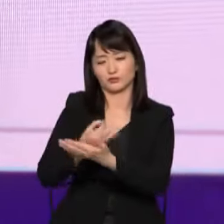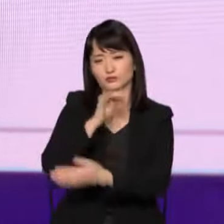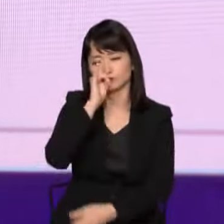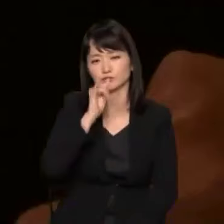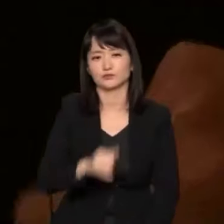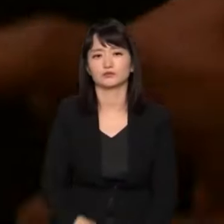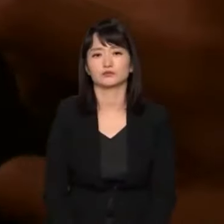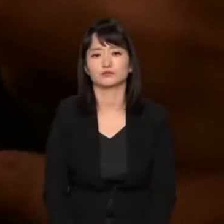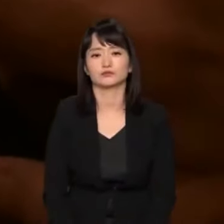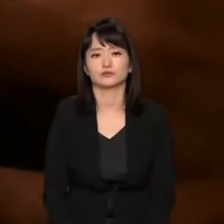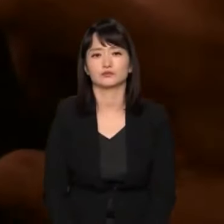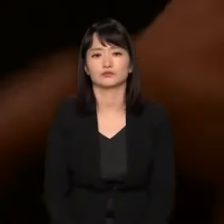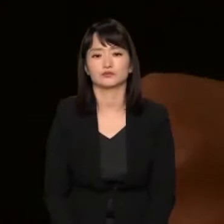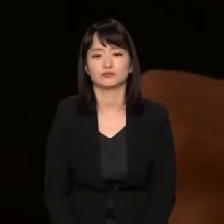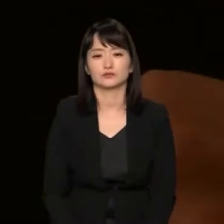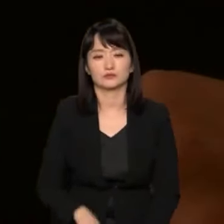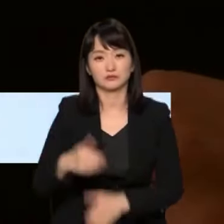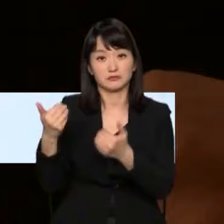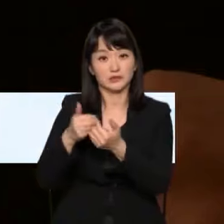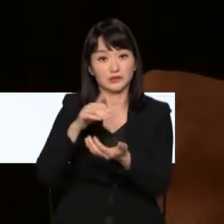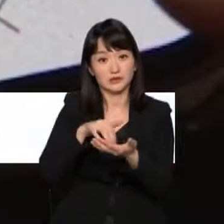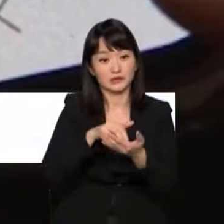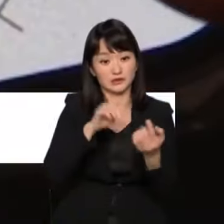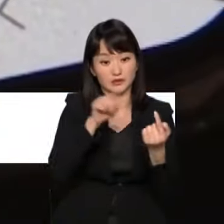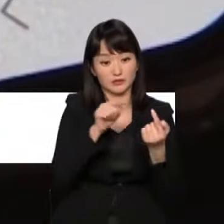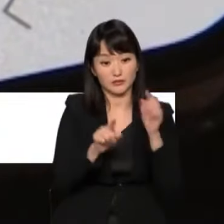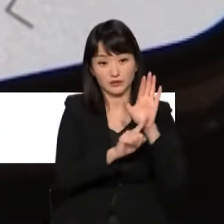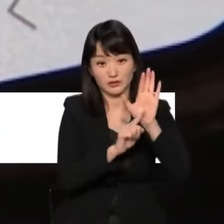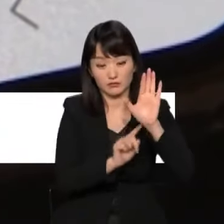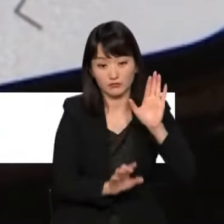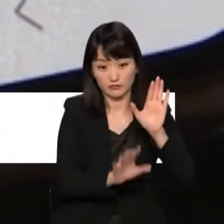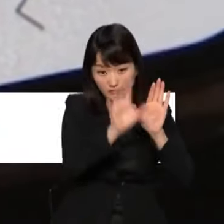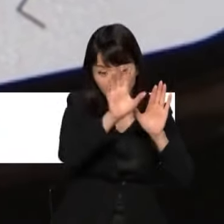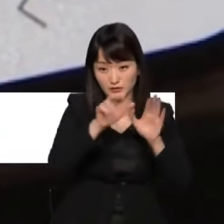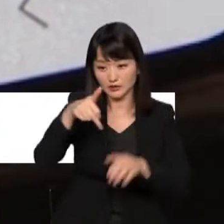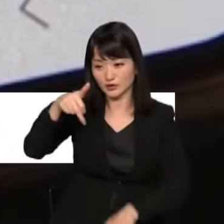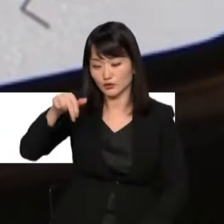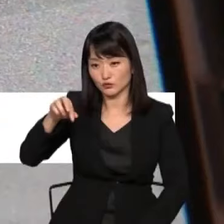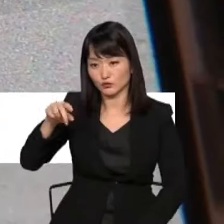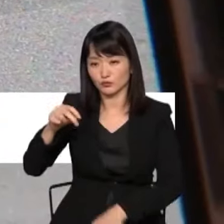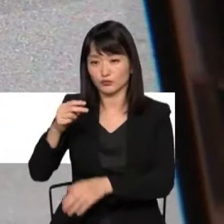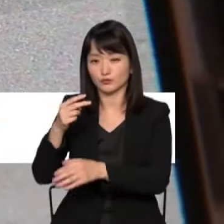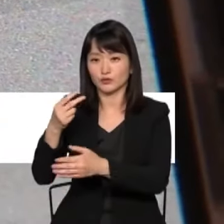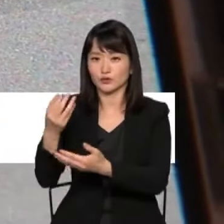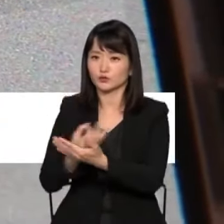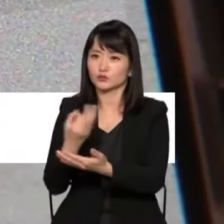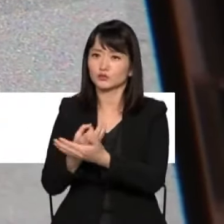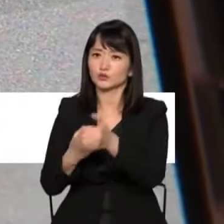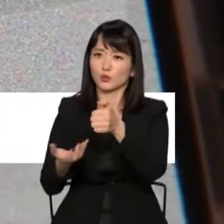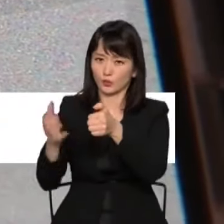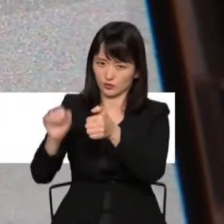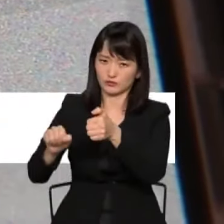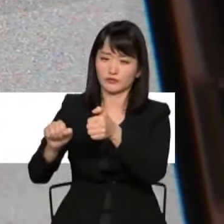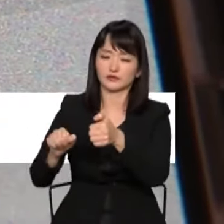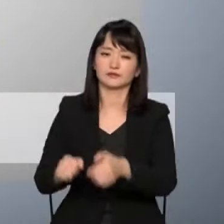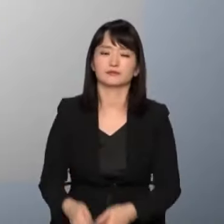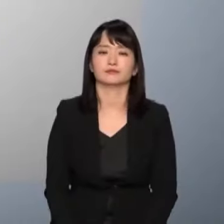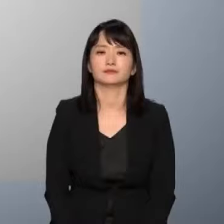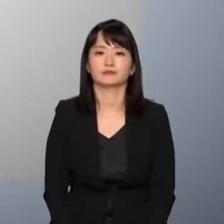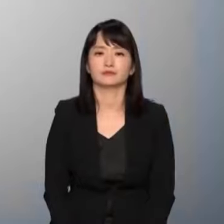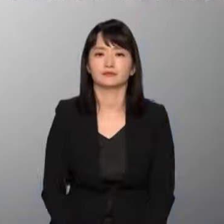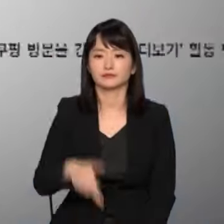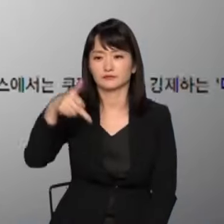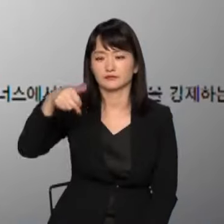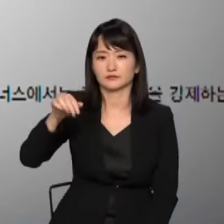알려졌습니다 역산하면 한 명이 올린 광고만으로 쿠팡은 50억 원의 매출을 추가로 올렸다는 뜻입니다